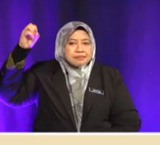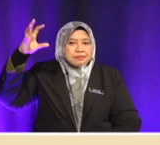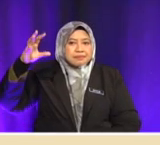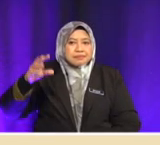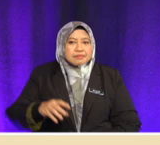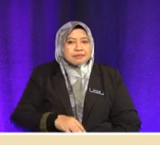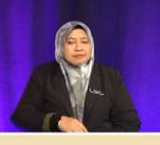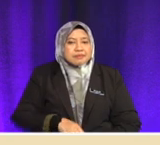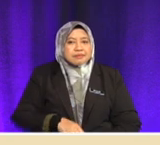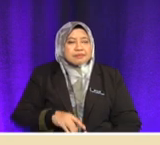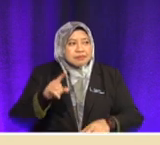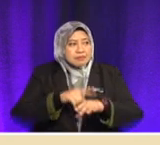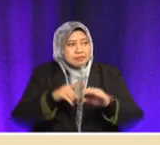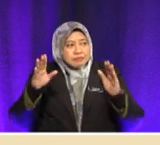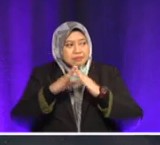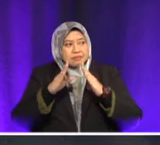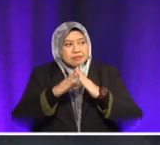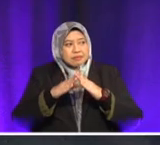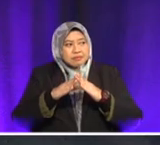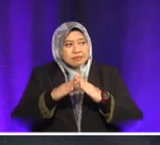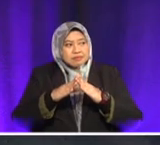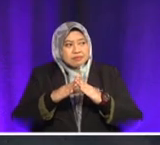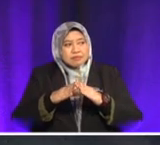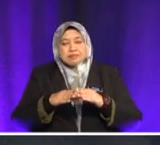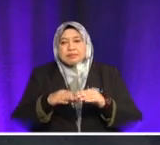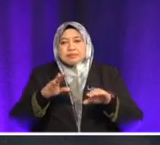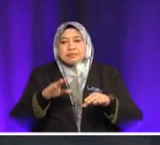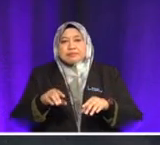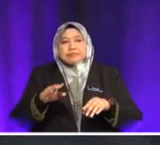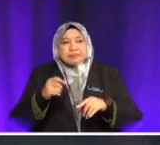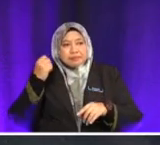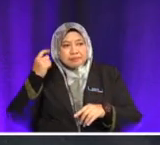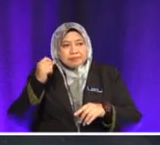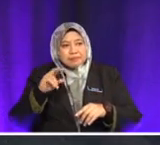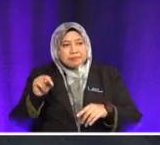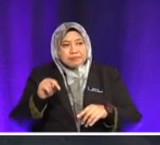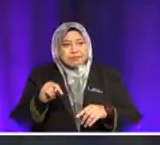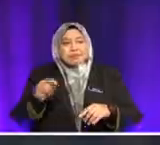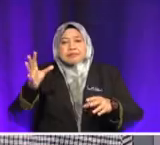Kalau yang di rumah ingin mengukuhkan pemahaman mereka gimana Mereka